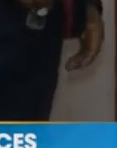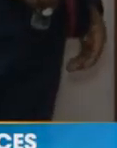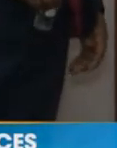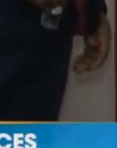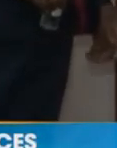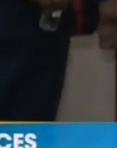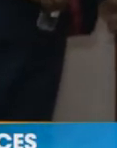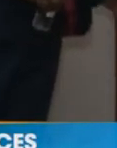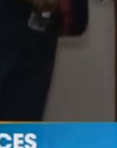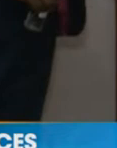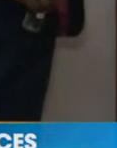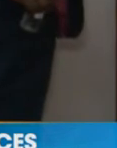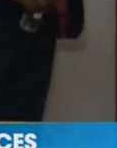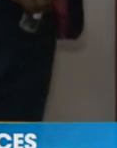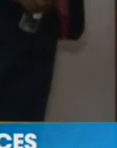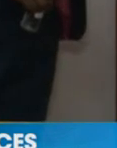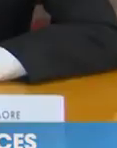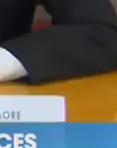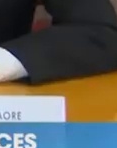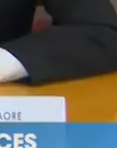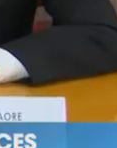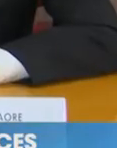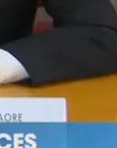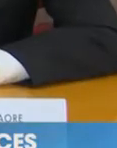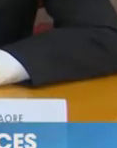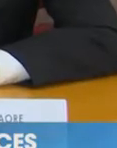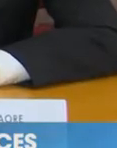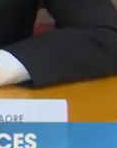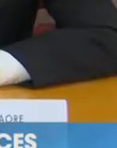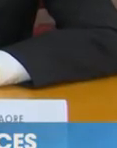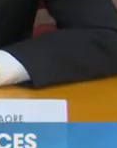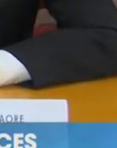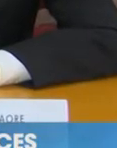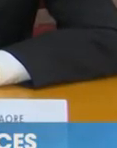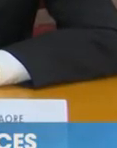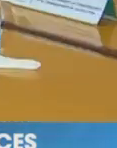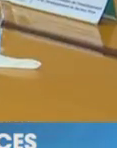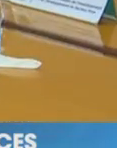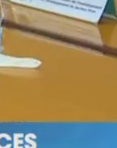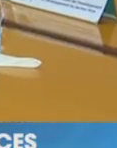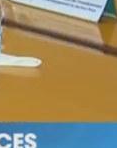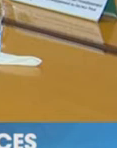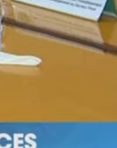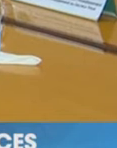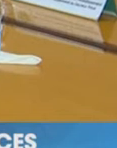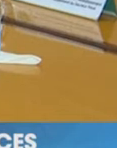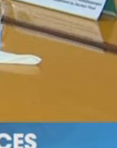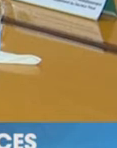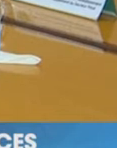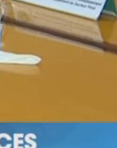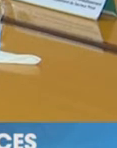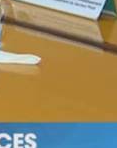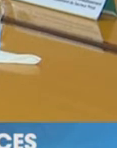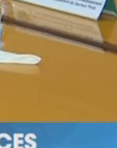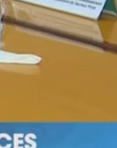la coopération entre la Banque mondiale et la Côte d'Ivoire, l'institution monétaire mondiale réaffirme son engagement à soutenir la Côte d'Ivoire pour